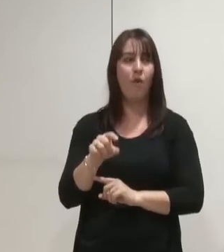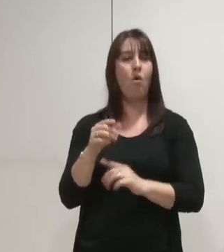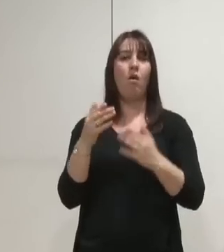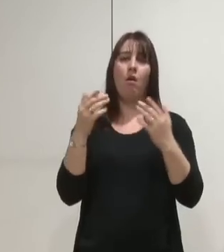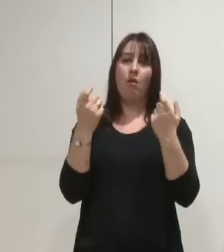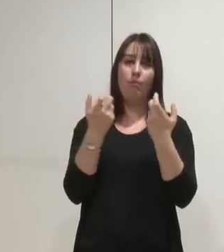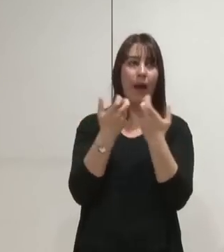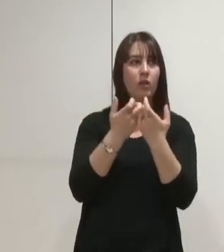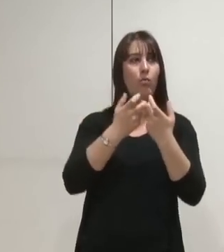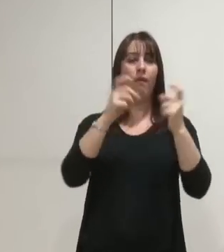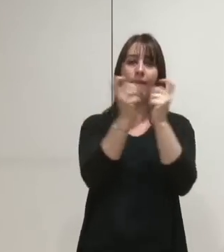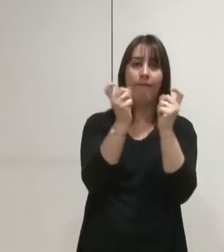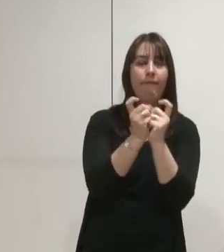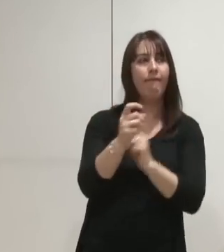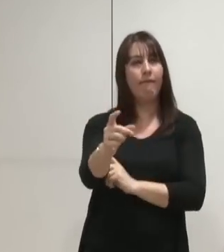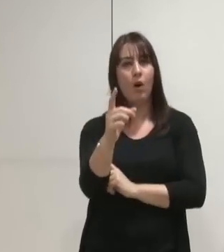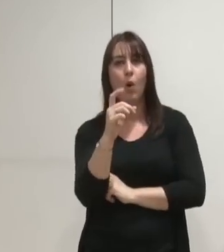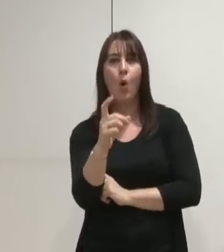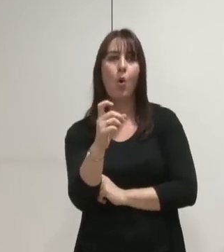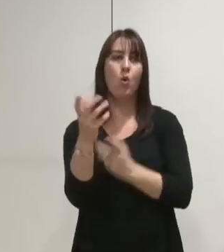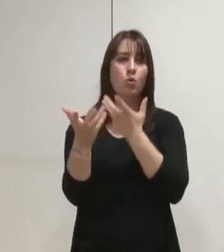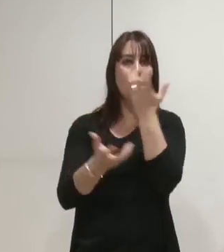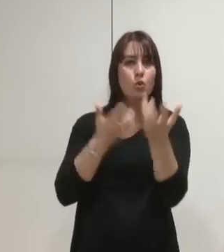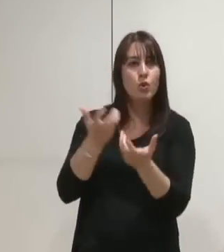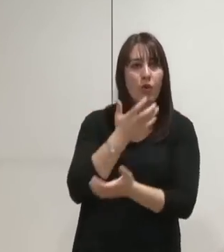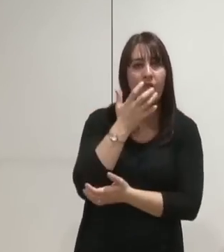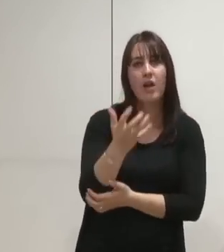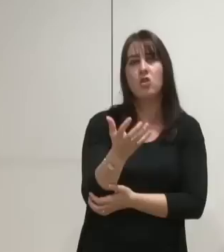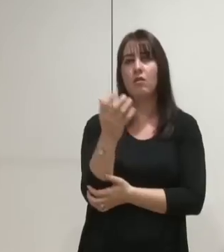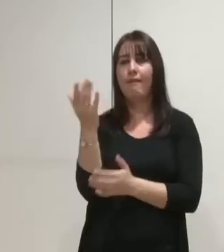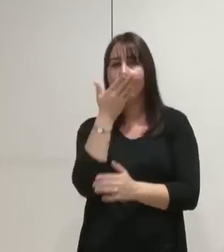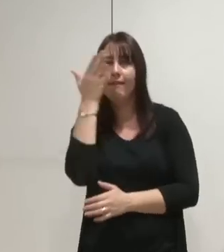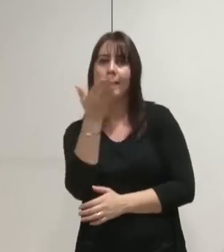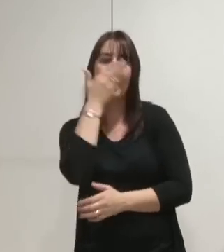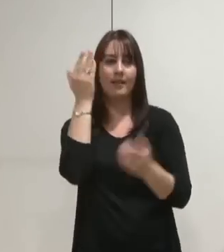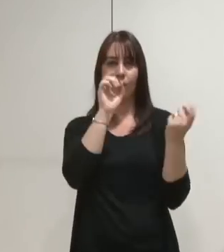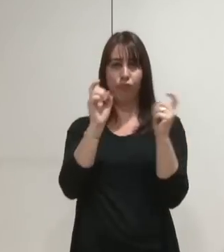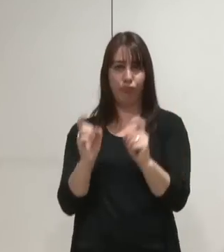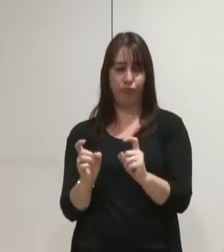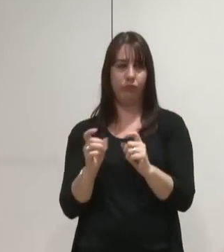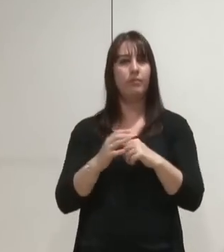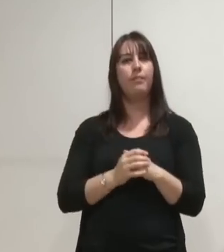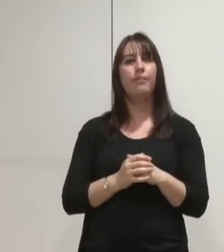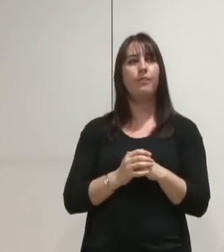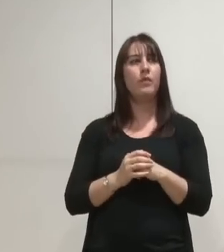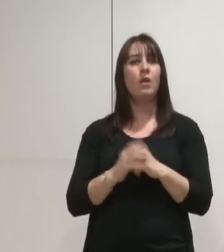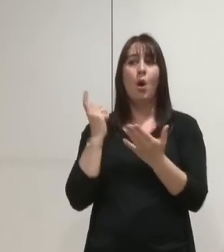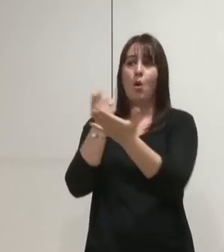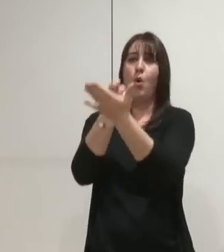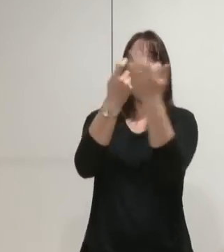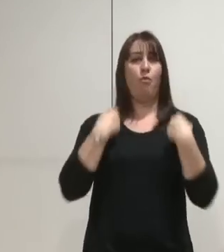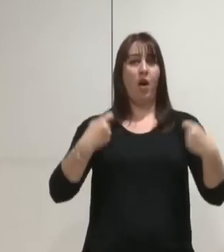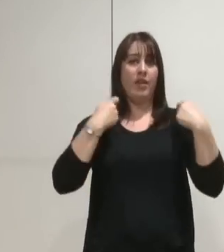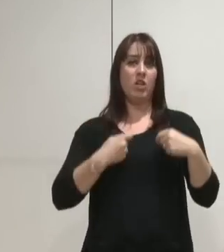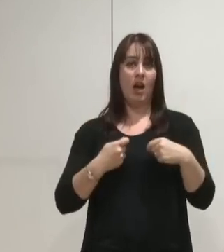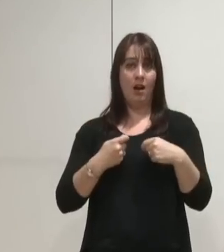l'électricité sur l'eau sur le chauffage le gaz le pouvoir d'achat est à la base de la lutte contre le